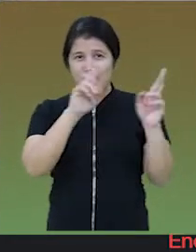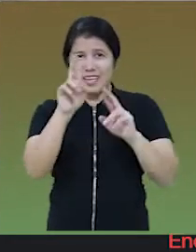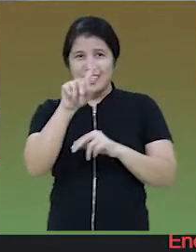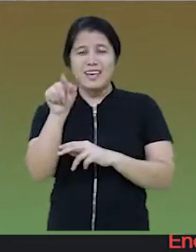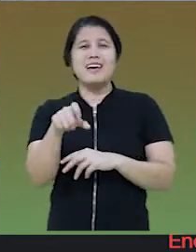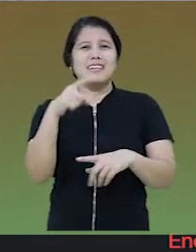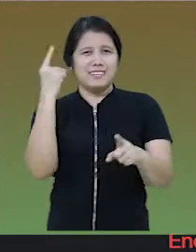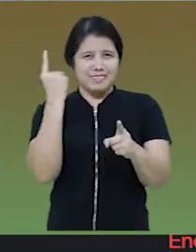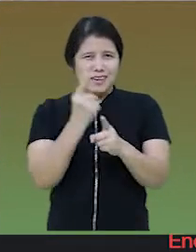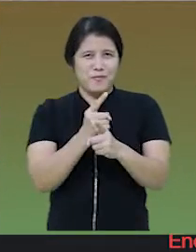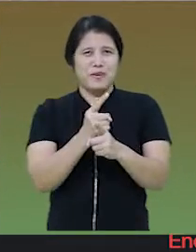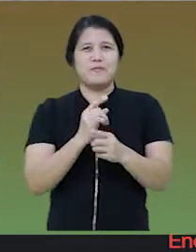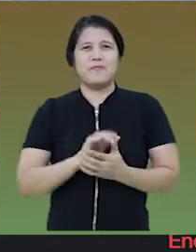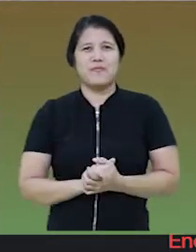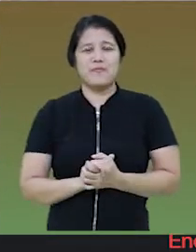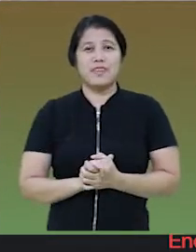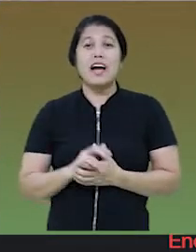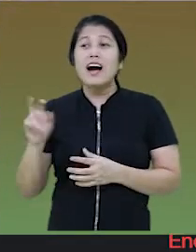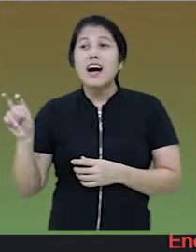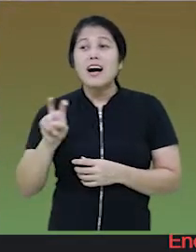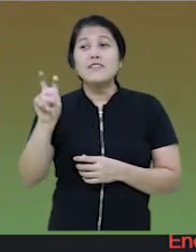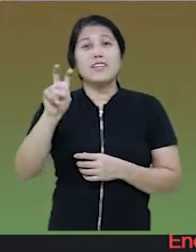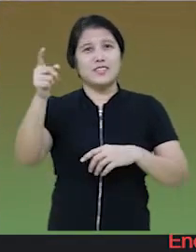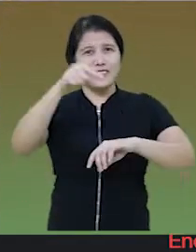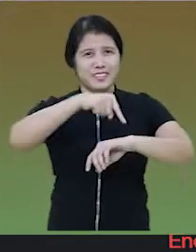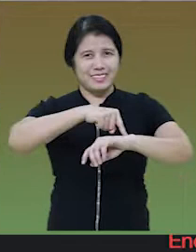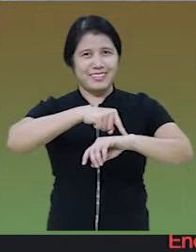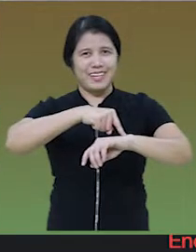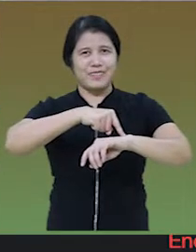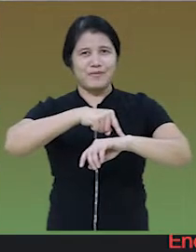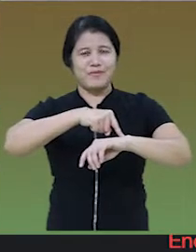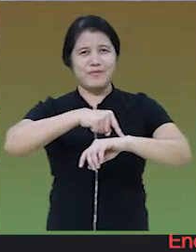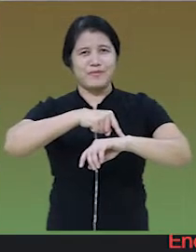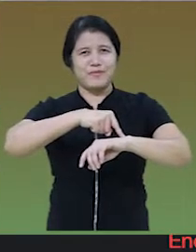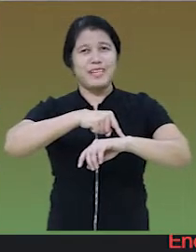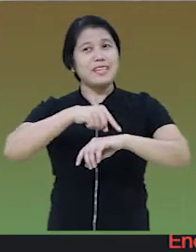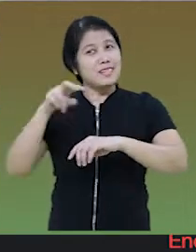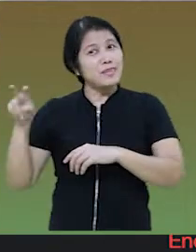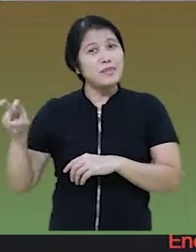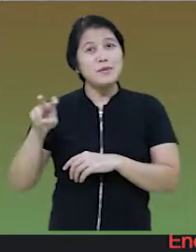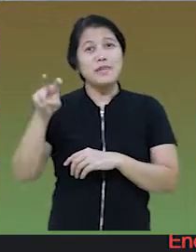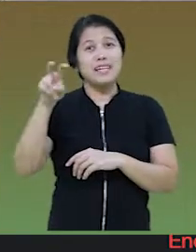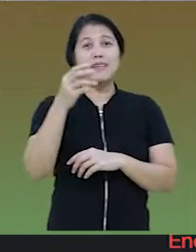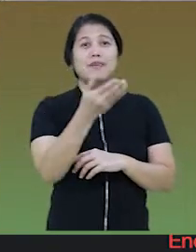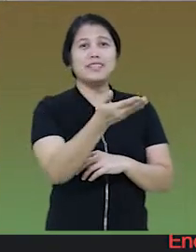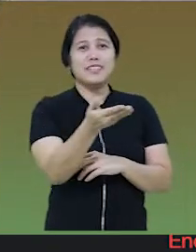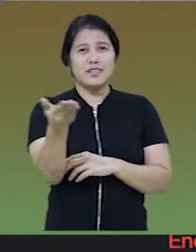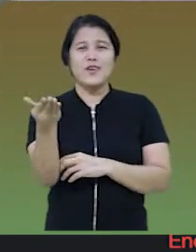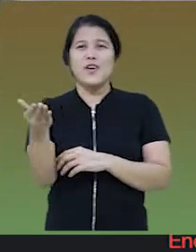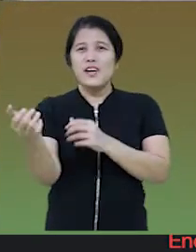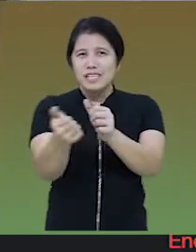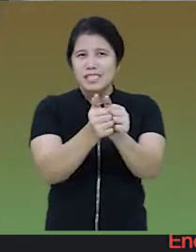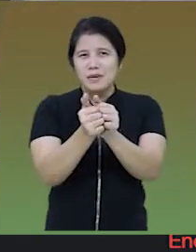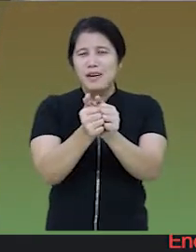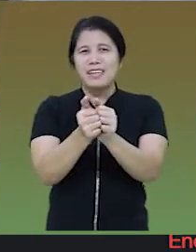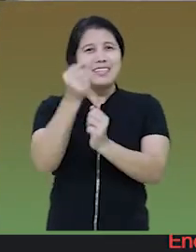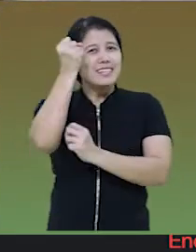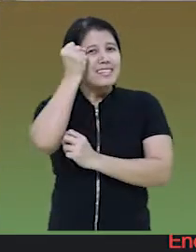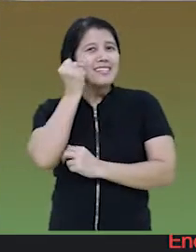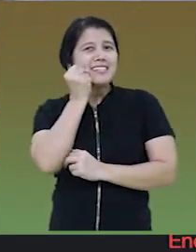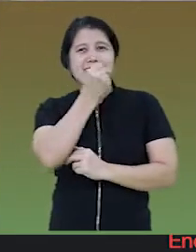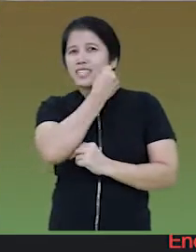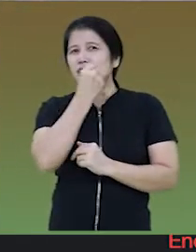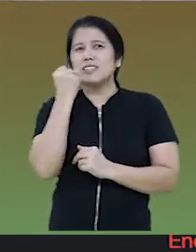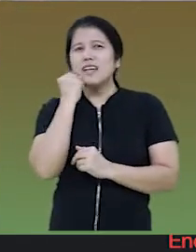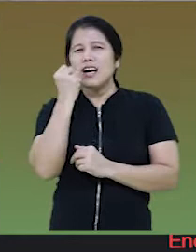kayo? Tamang-tama mga bata, adventure time na! Sa paglalakbay ninyo, samahan